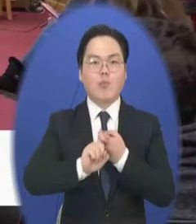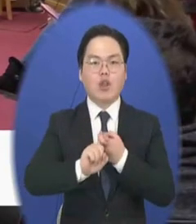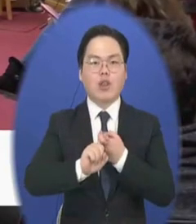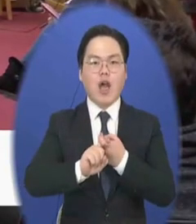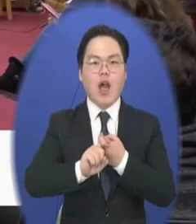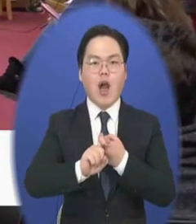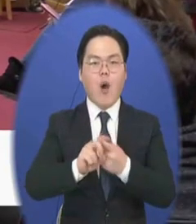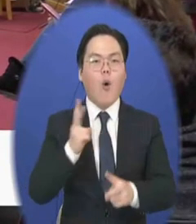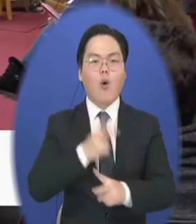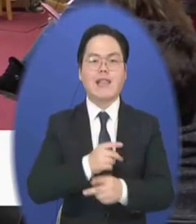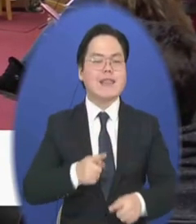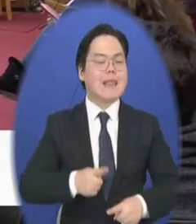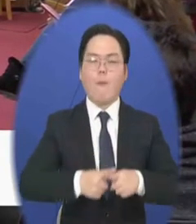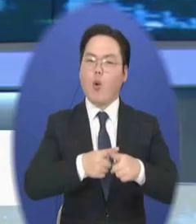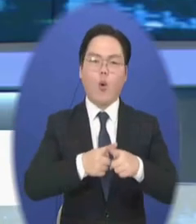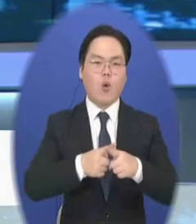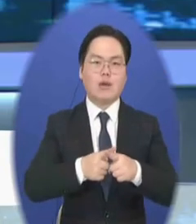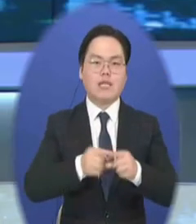байна.